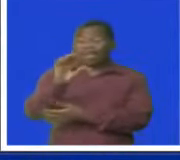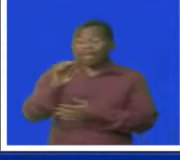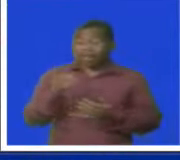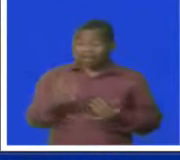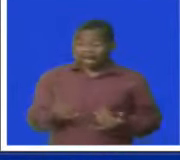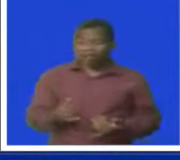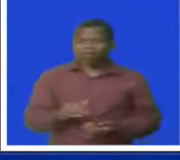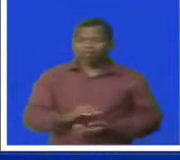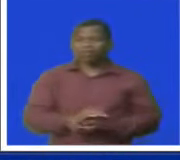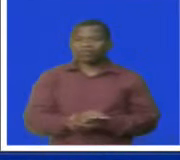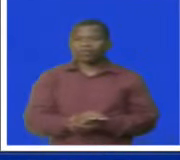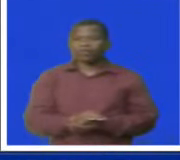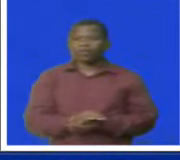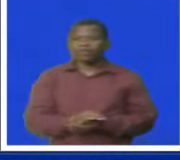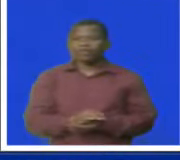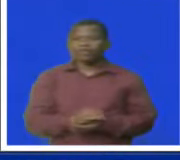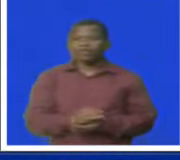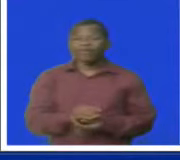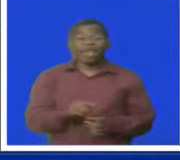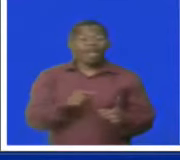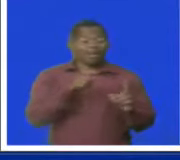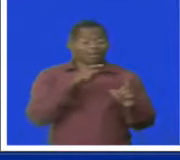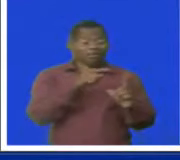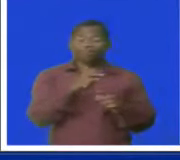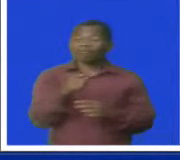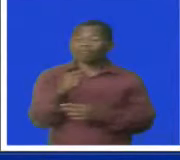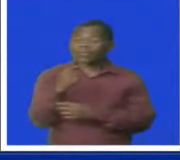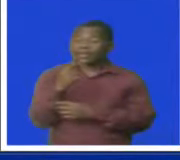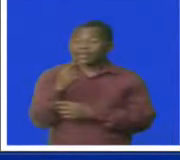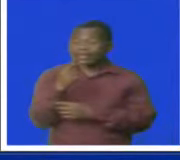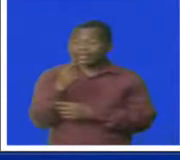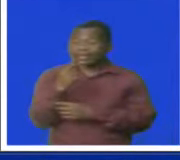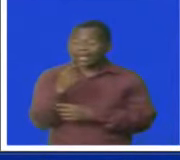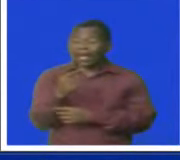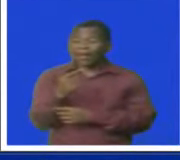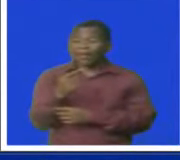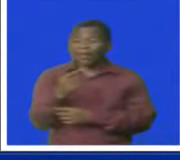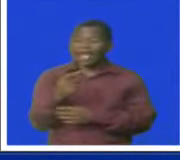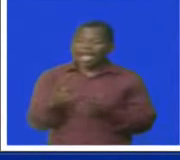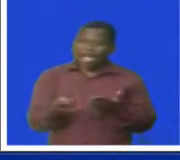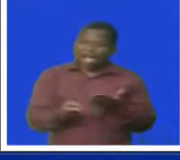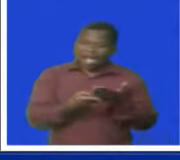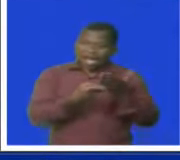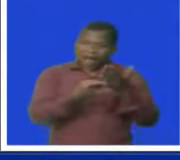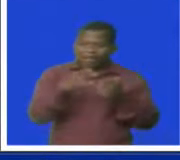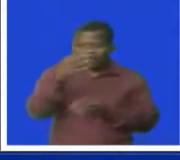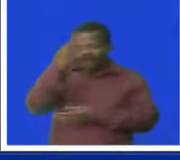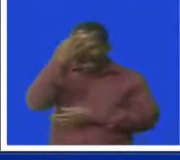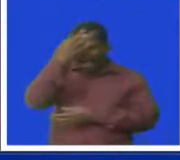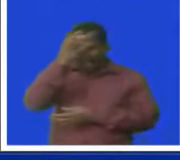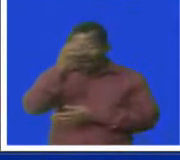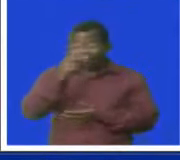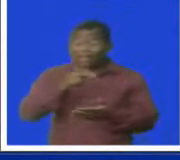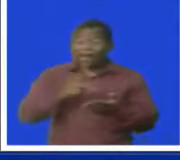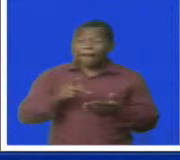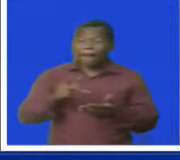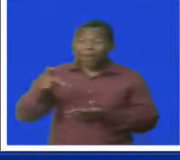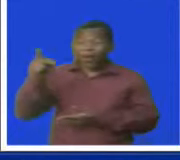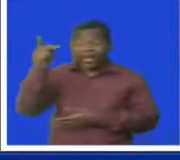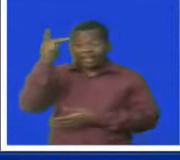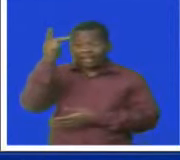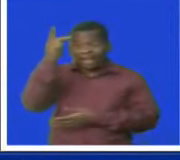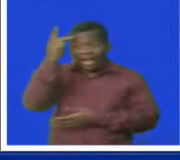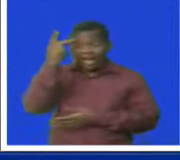ukuthi bahambe embili babe mahlahlandlela ekuvuseni umnotho i-private sector led economy. Kungako-ke nanoma umkhuhlane i-COVID-19